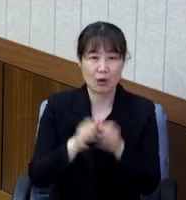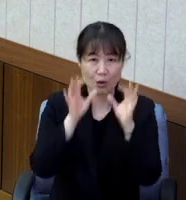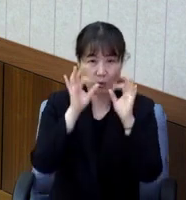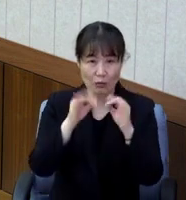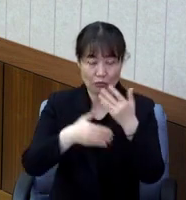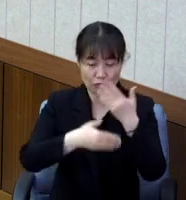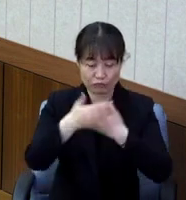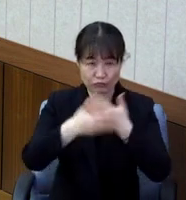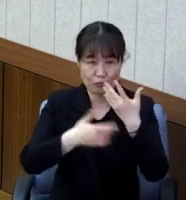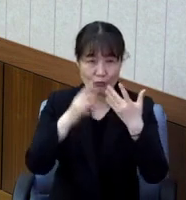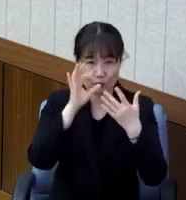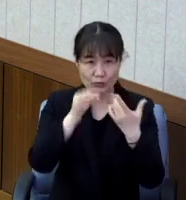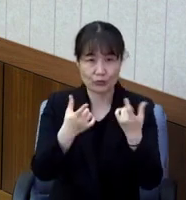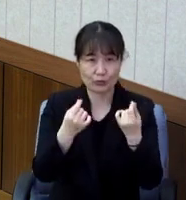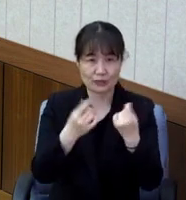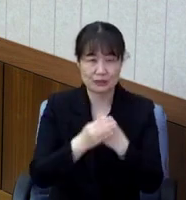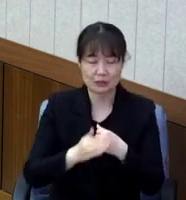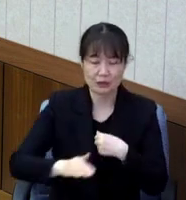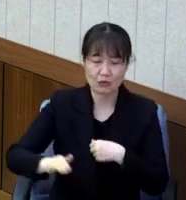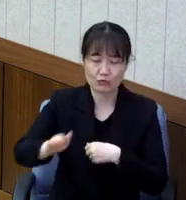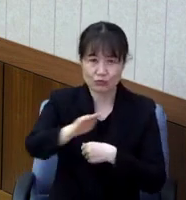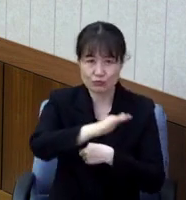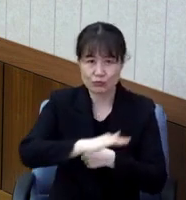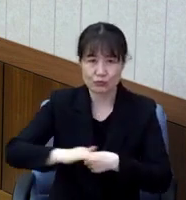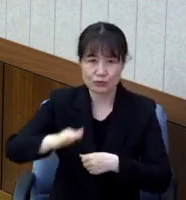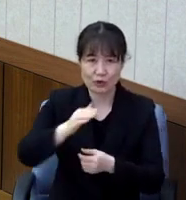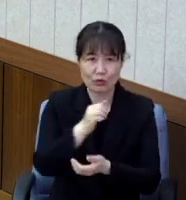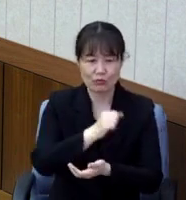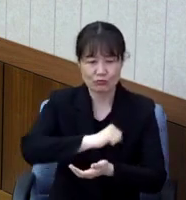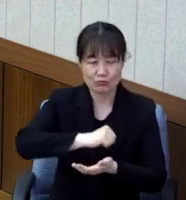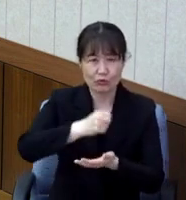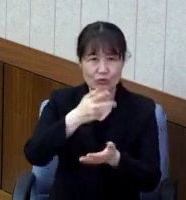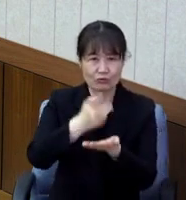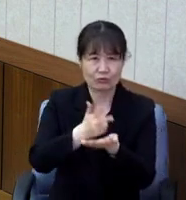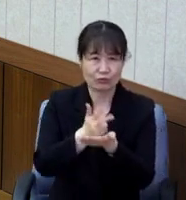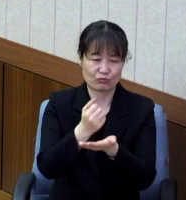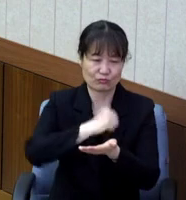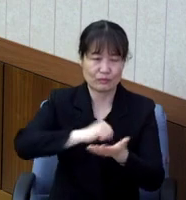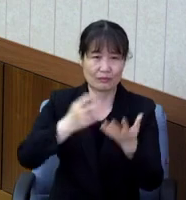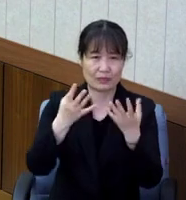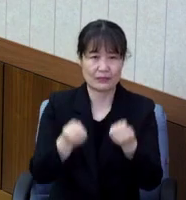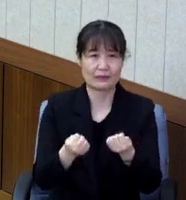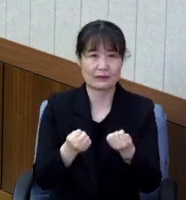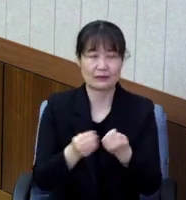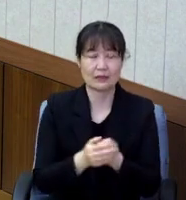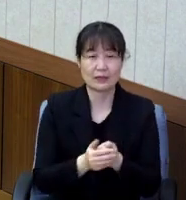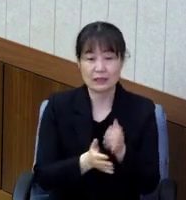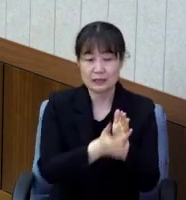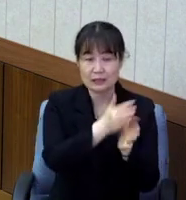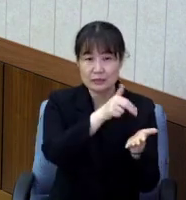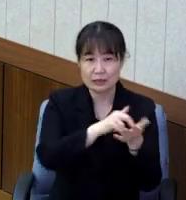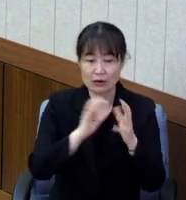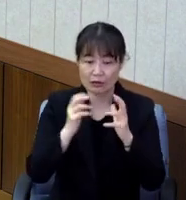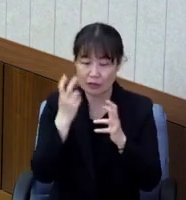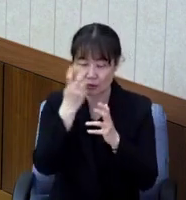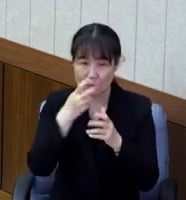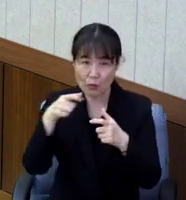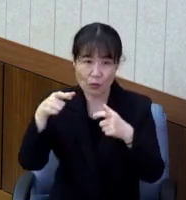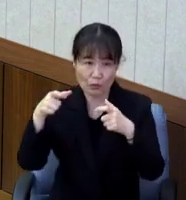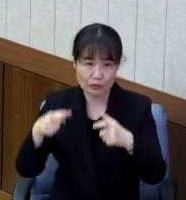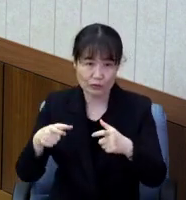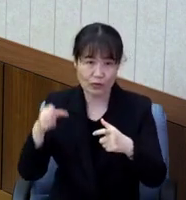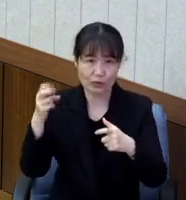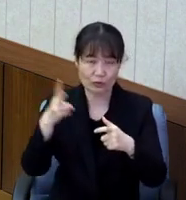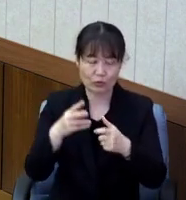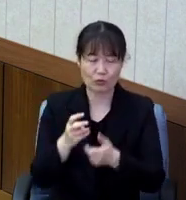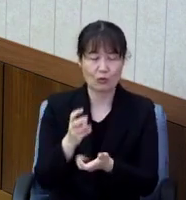개의 회전 교차로 내 교통선 불법 주정차가 계속되고 있습니다. 시는 어린이 보호구역 지정,